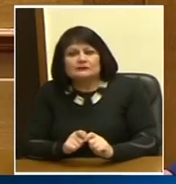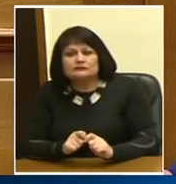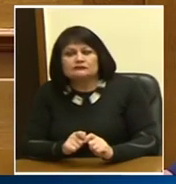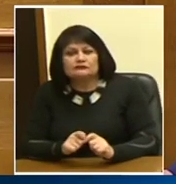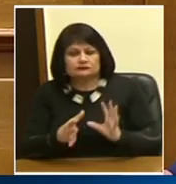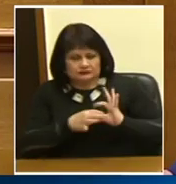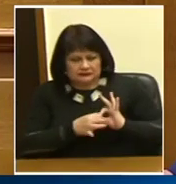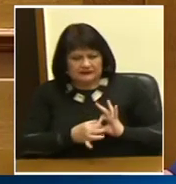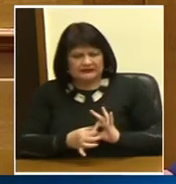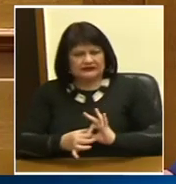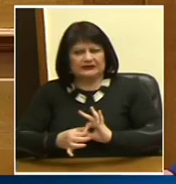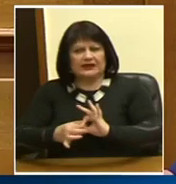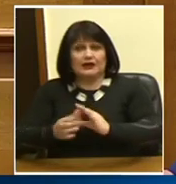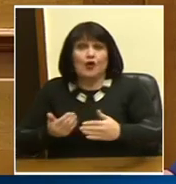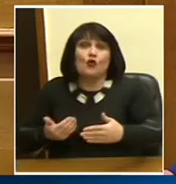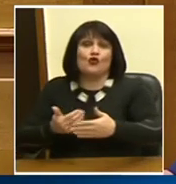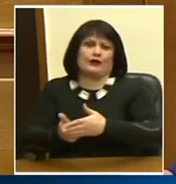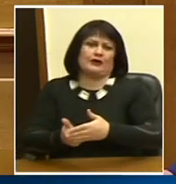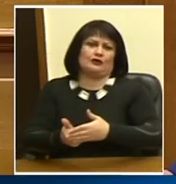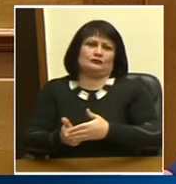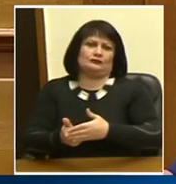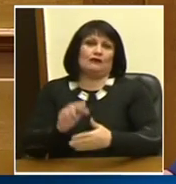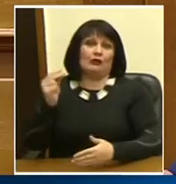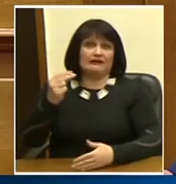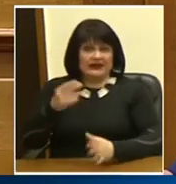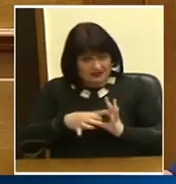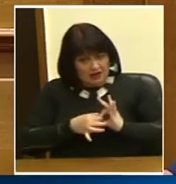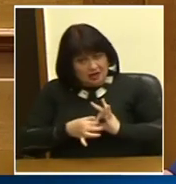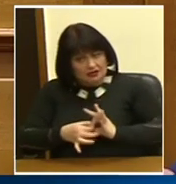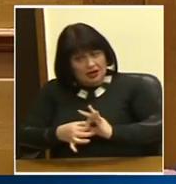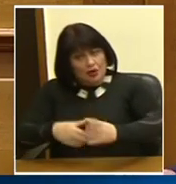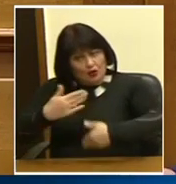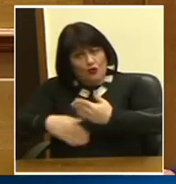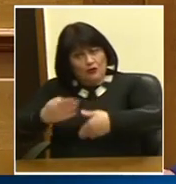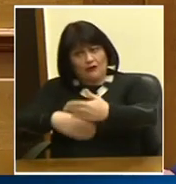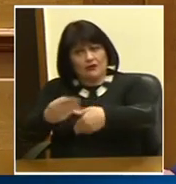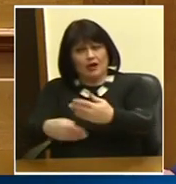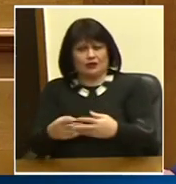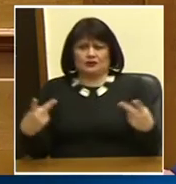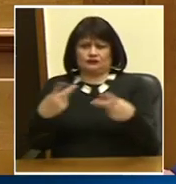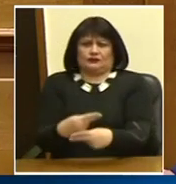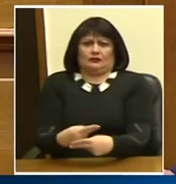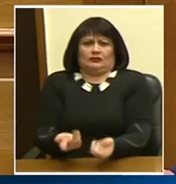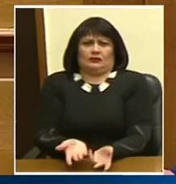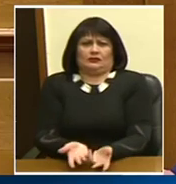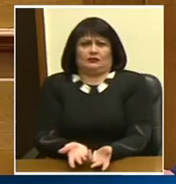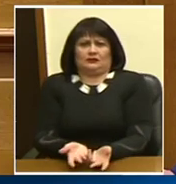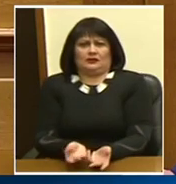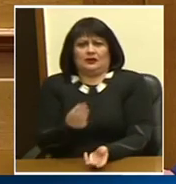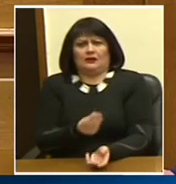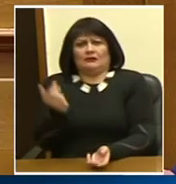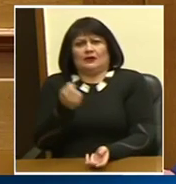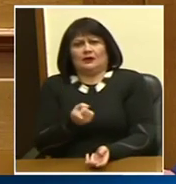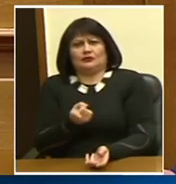συνεχόμενη εκλογή για τους βουλευτές, ώστε να σταματήσει πλέον η πλειοψηφία της